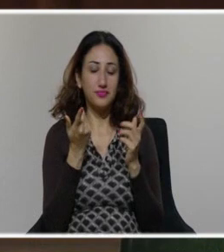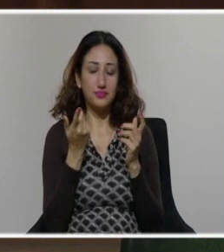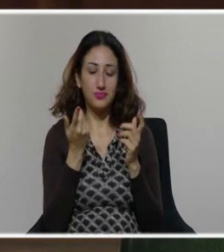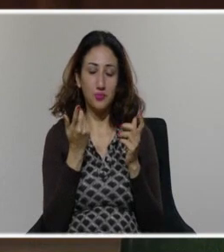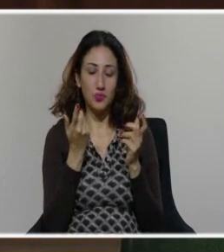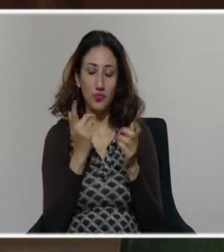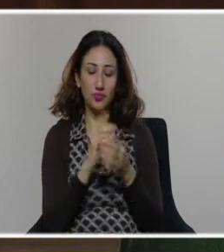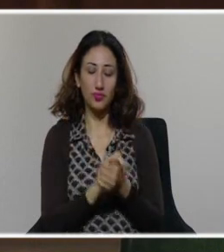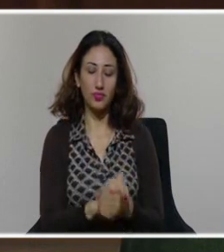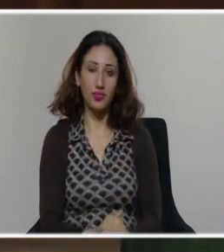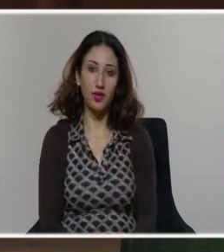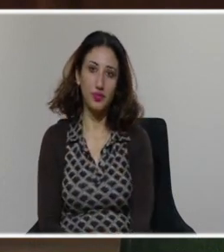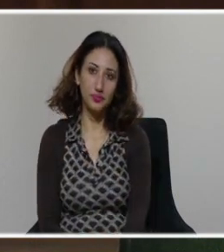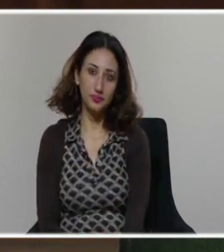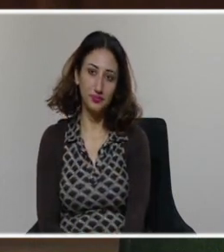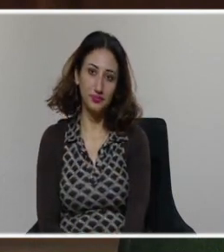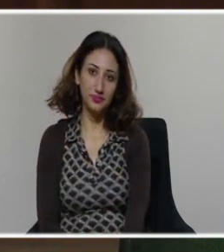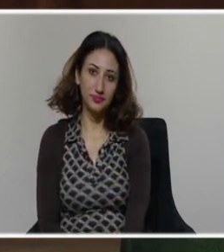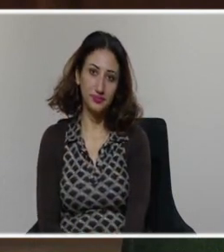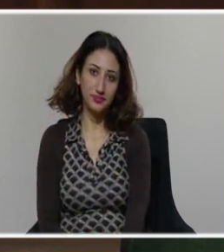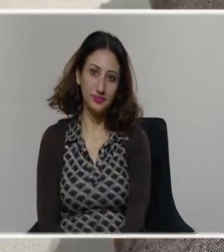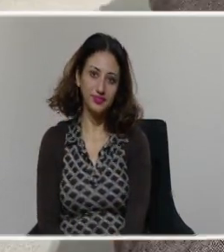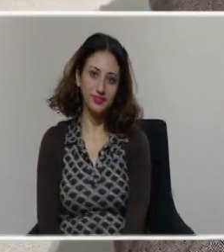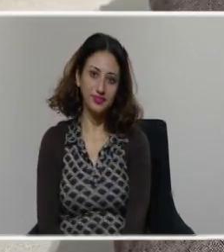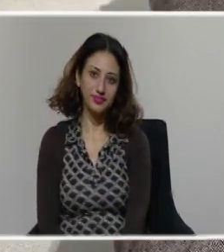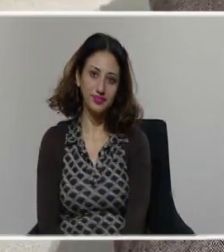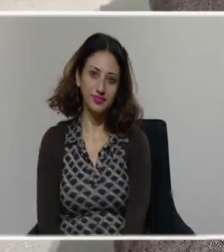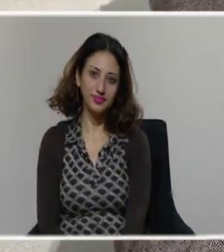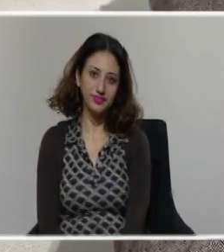انا مش فاهمها قوي كده، عايز افهم سرها ايه.